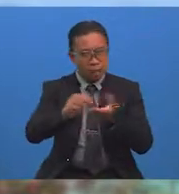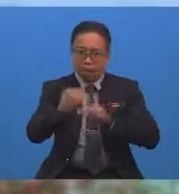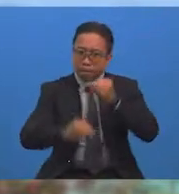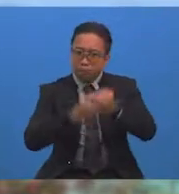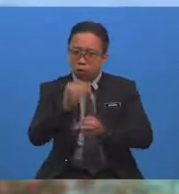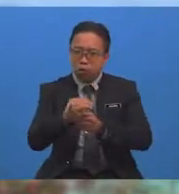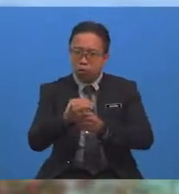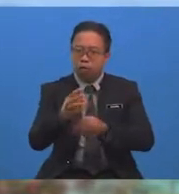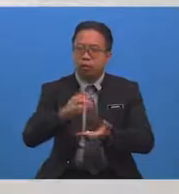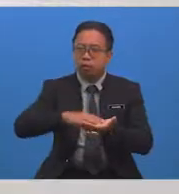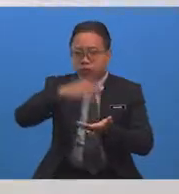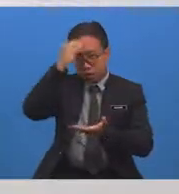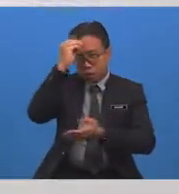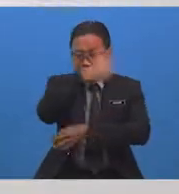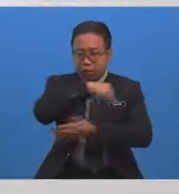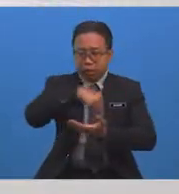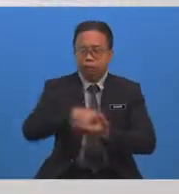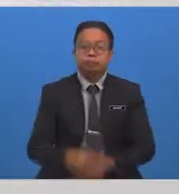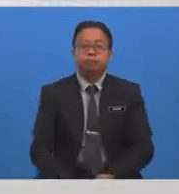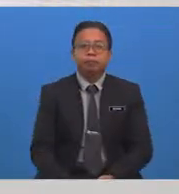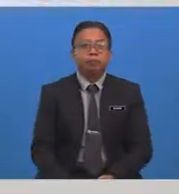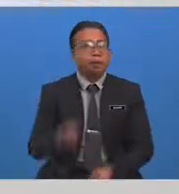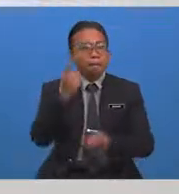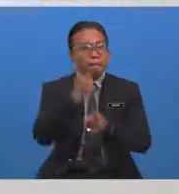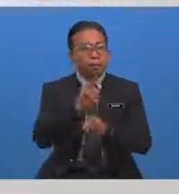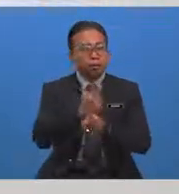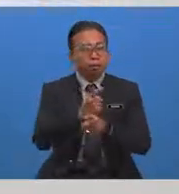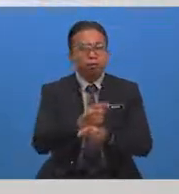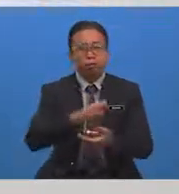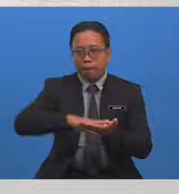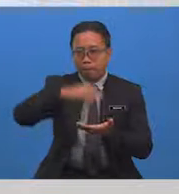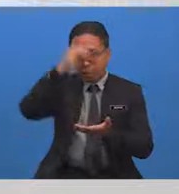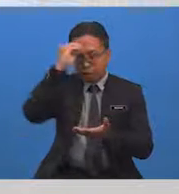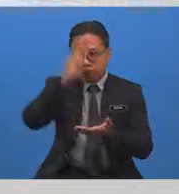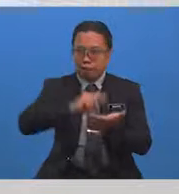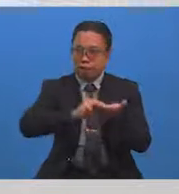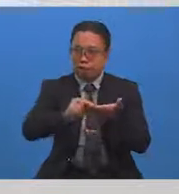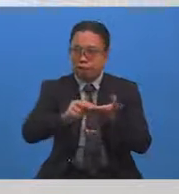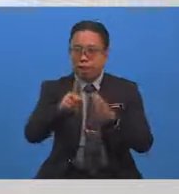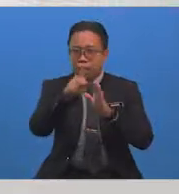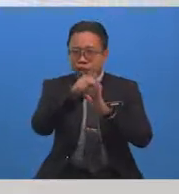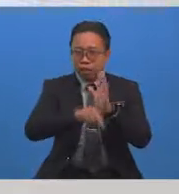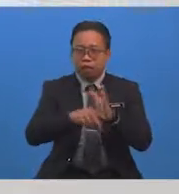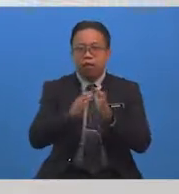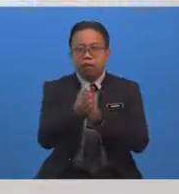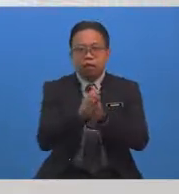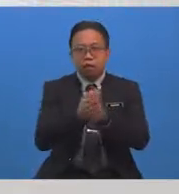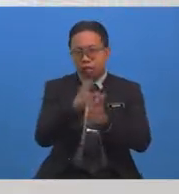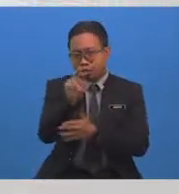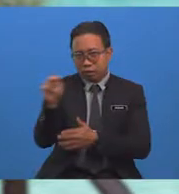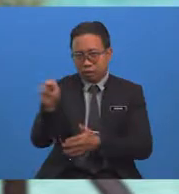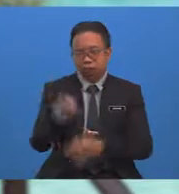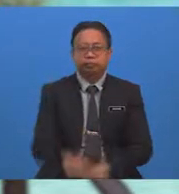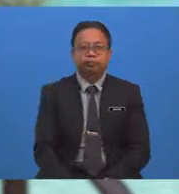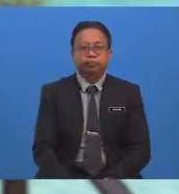hendak belanja per hari ini ya betul murid-murid Kita akan belajar nilai kerajinan bagus